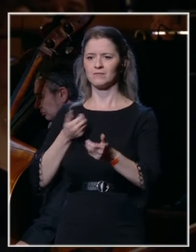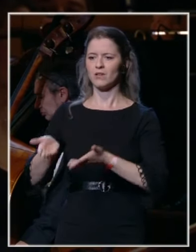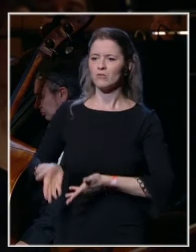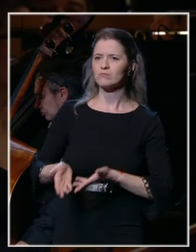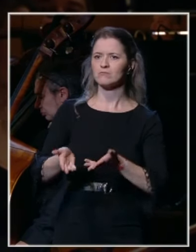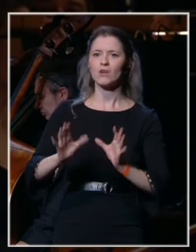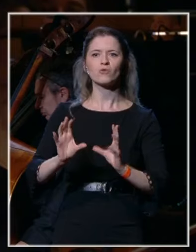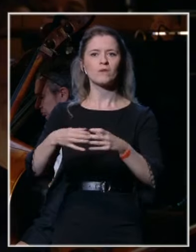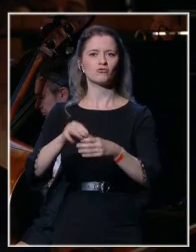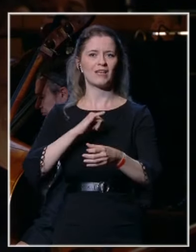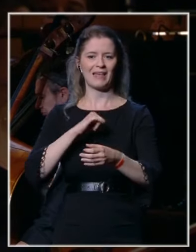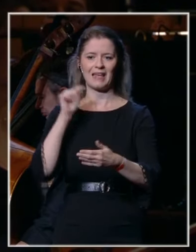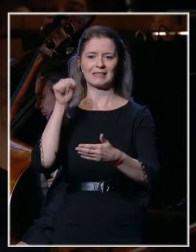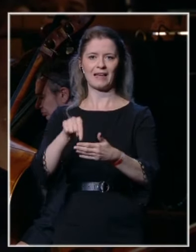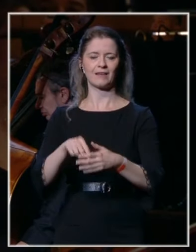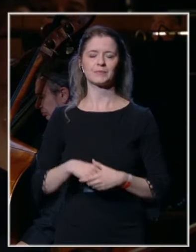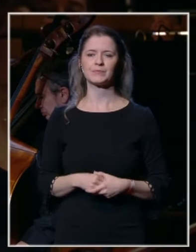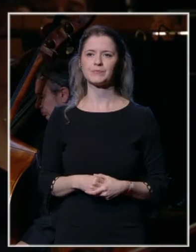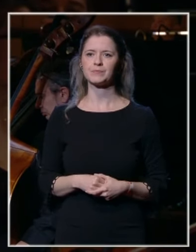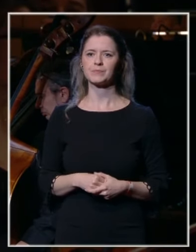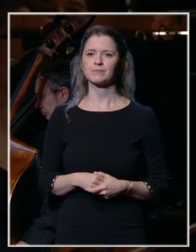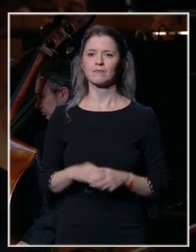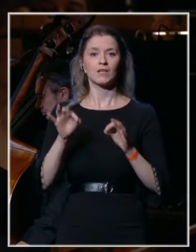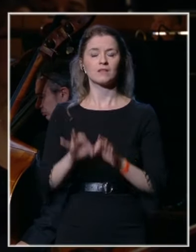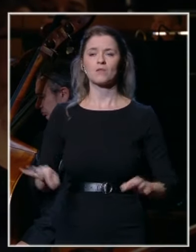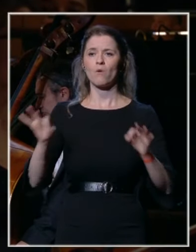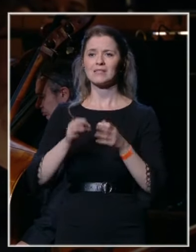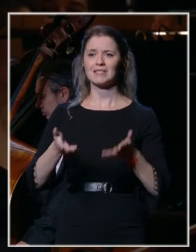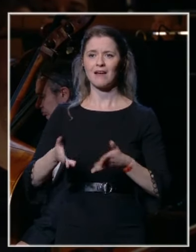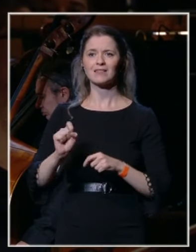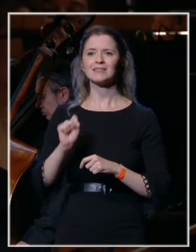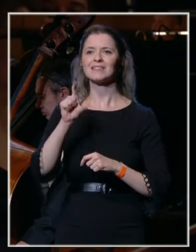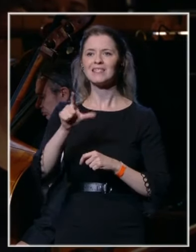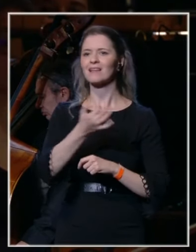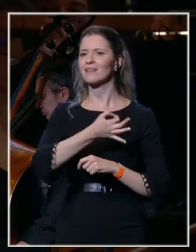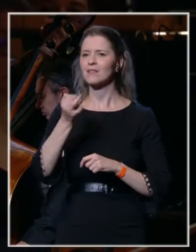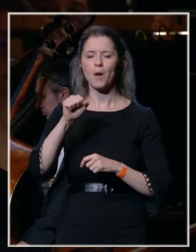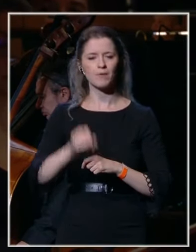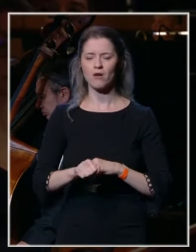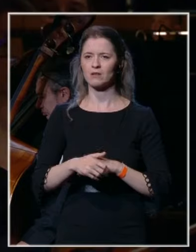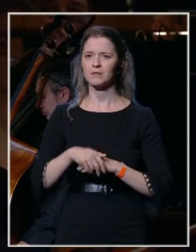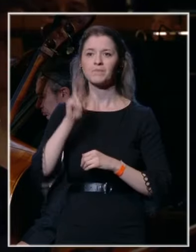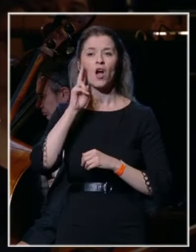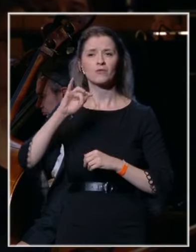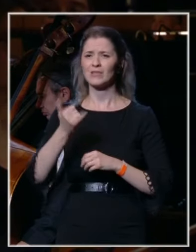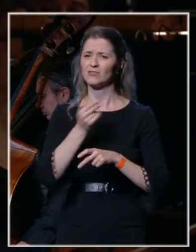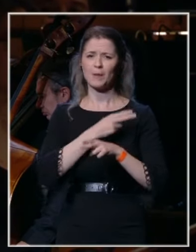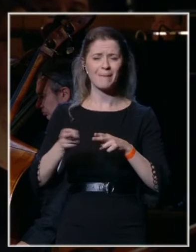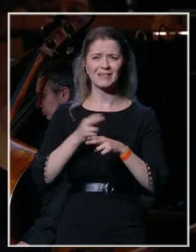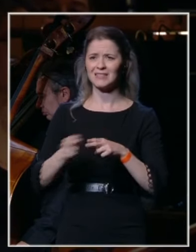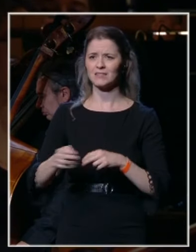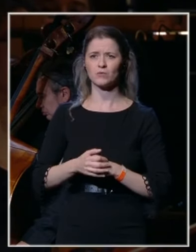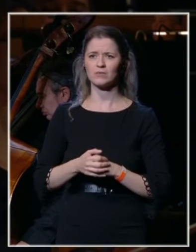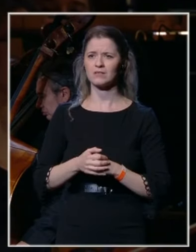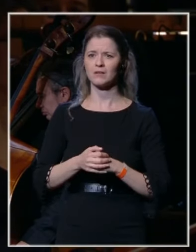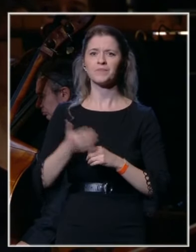a közösséginek. Az ország 12 nap alatt akkor is megtisztult, ha